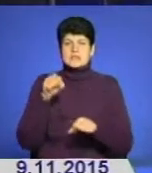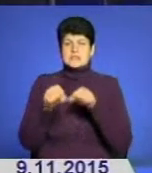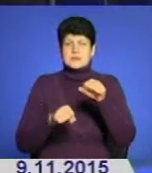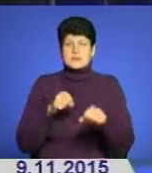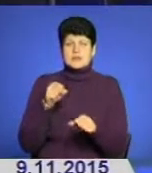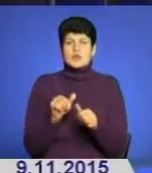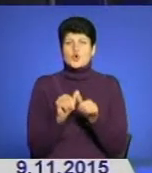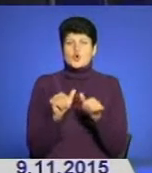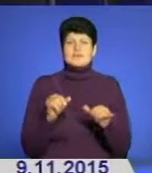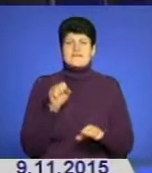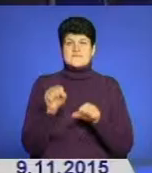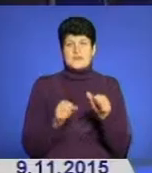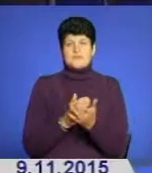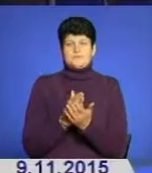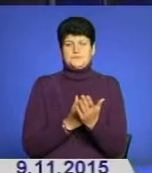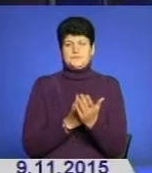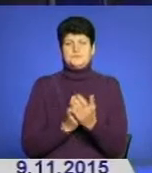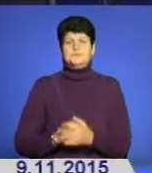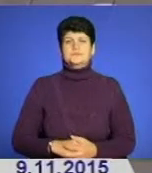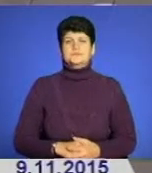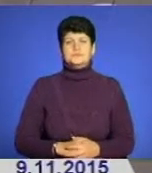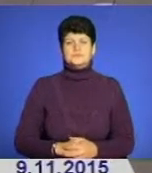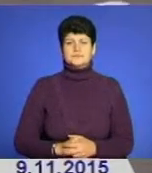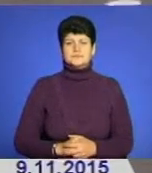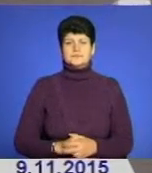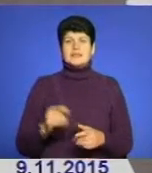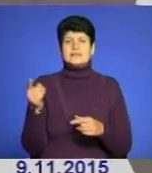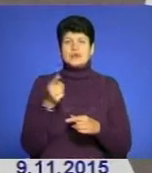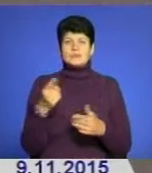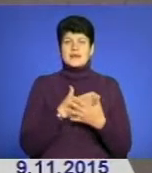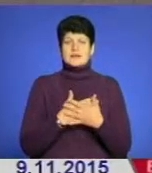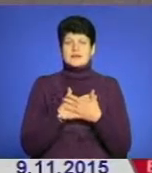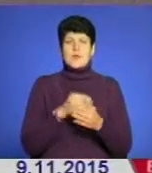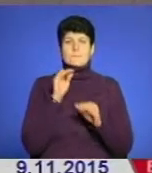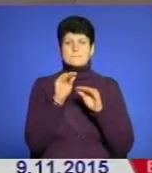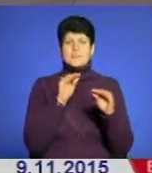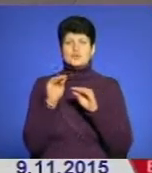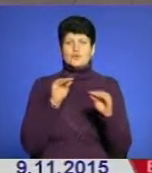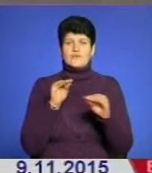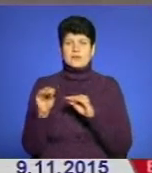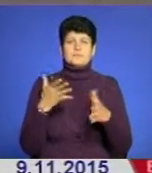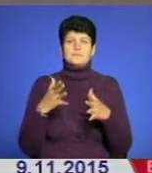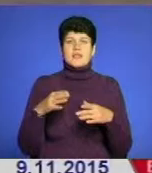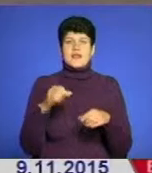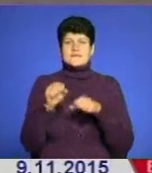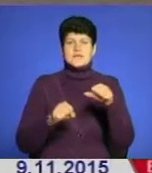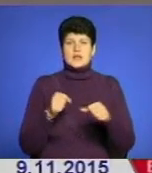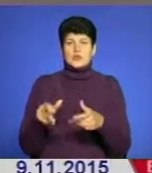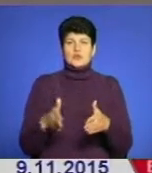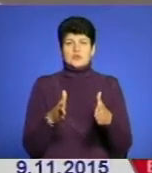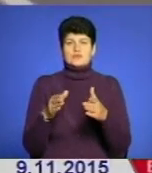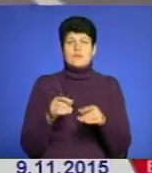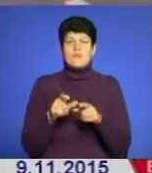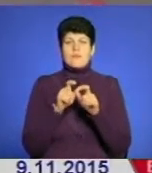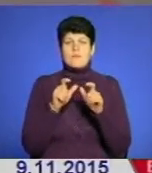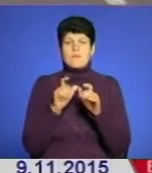розвитку велоінфраструктури. Детальніше у сюжеті. Тернопільські активісти облаштували велодоріжку у парку імені Шевченка на набережні